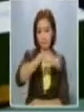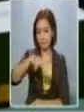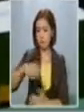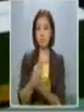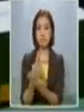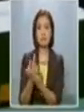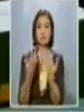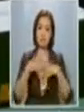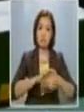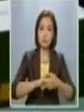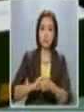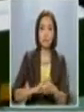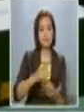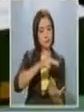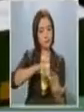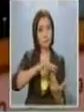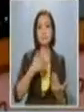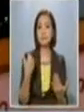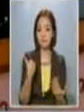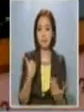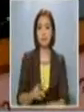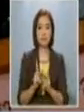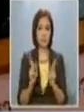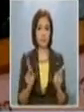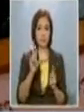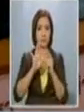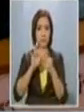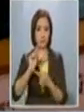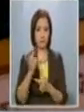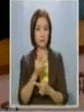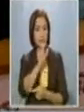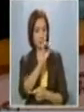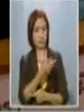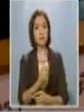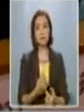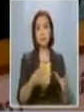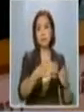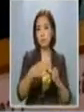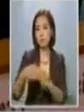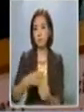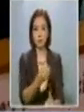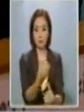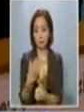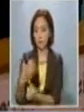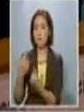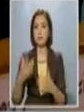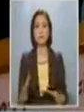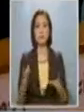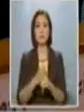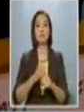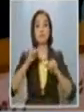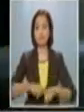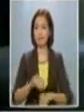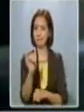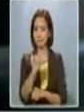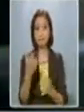ด้านในคำนวณสิทธิสมานกรรมาธิการยกร่างย้ำว่าข้อเสนอของอนุกรรมาธิการชุดต่างๆยังไม่ใช่มติของกรรมาธิการยกร่าง